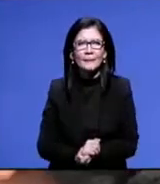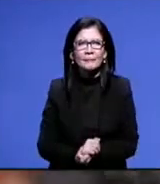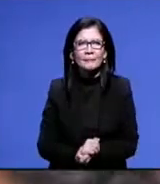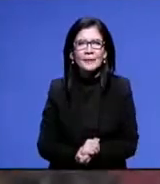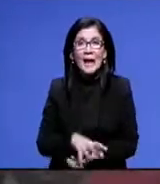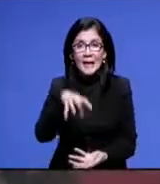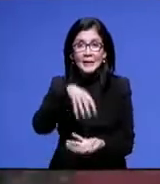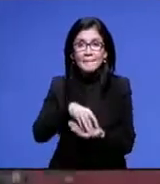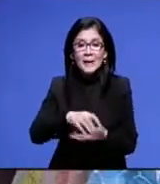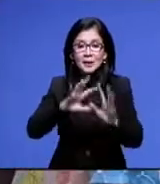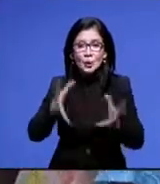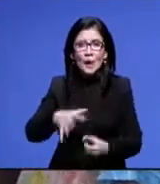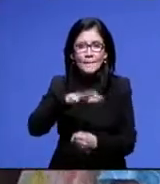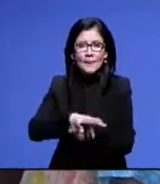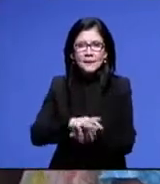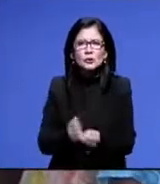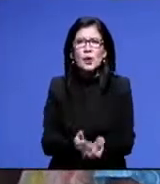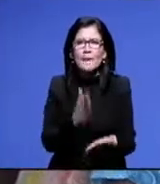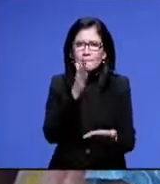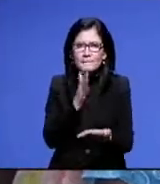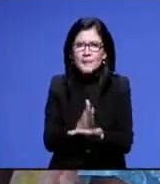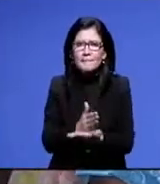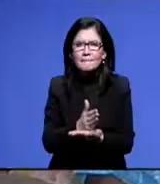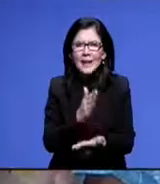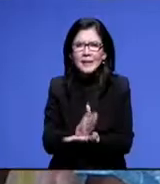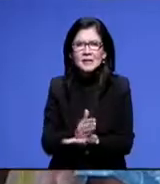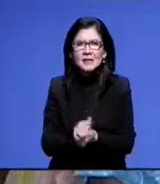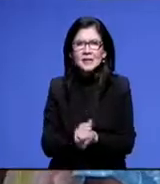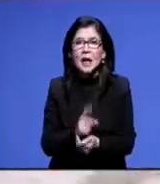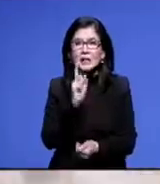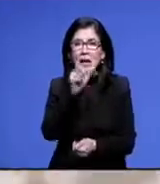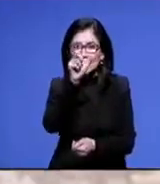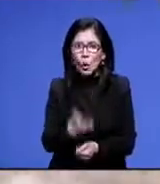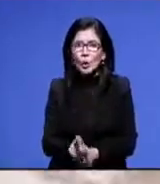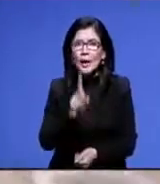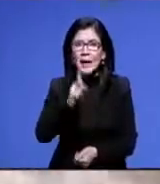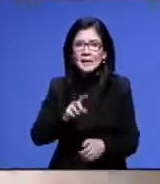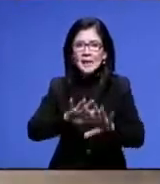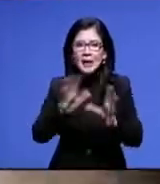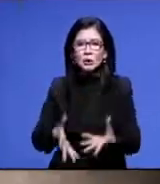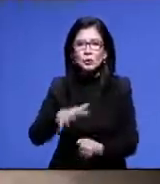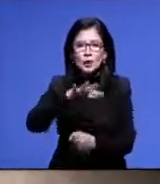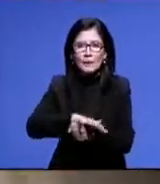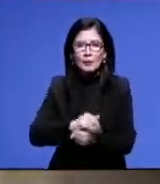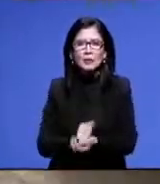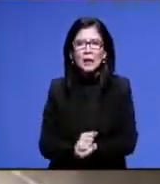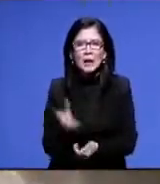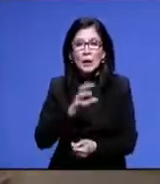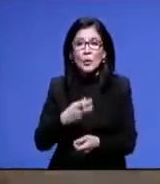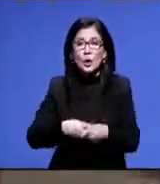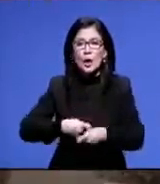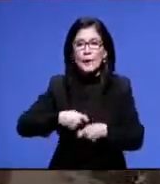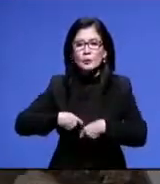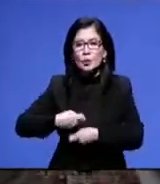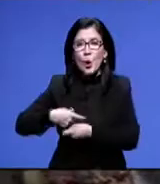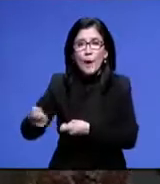Pangkalan LPG ini membatasi pembelian maksimal satu orang untuk setiap warga agar tidak terjadi aksi borong. Pembelian juga harus